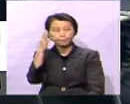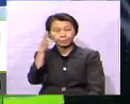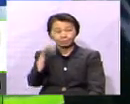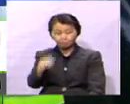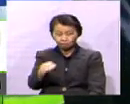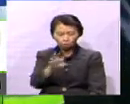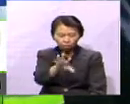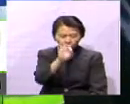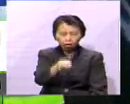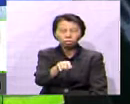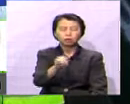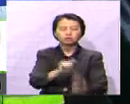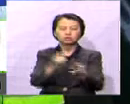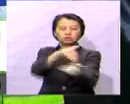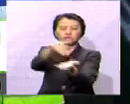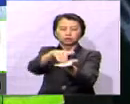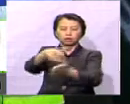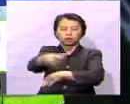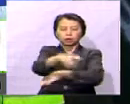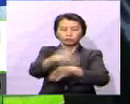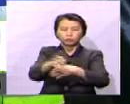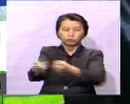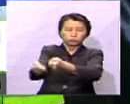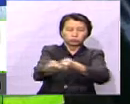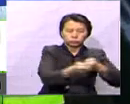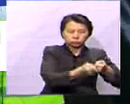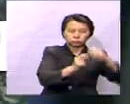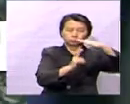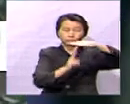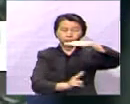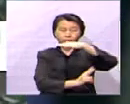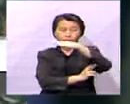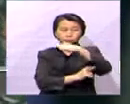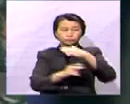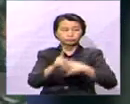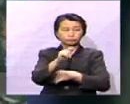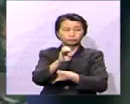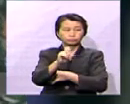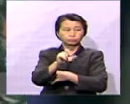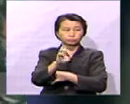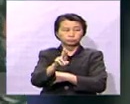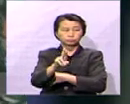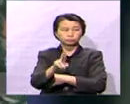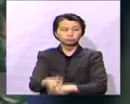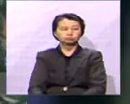mangsa ditemukan nelayan di tengah laut sebelum ditunda ke jeti nelayan kampung Teluk Pasir Panjang.